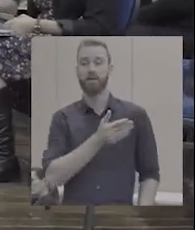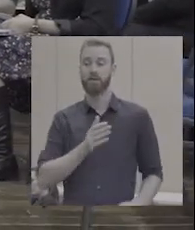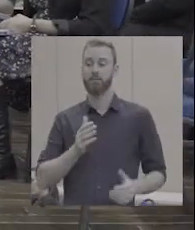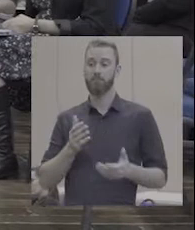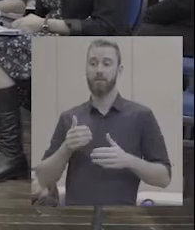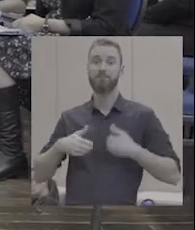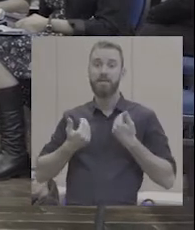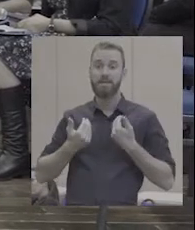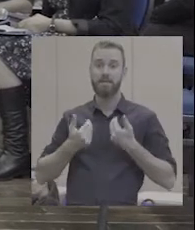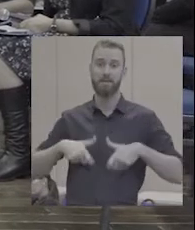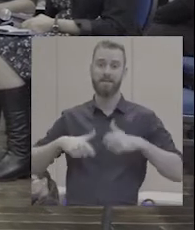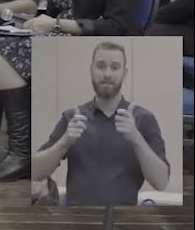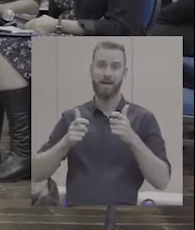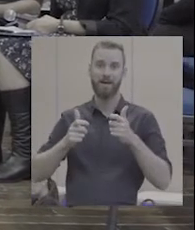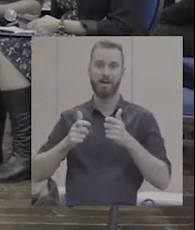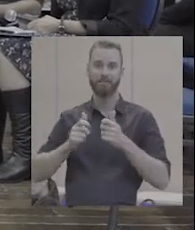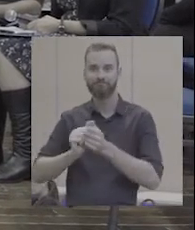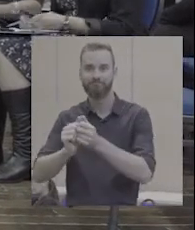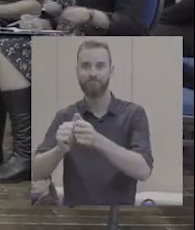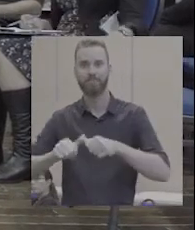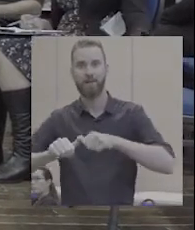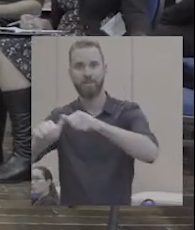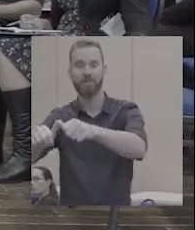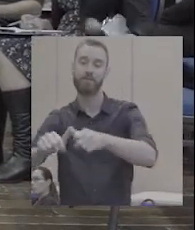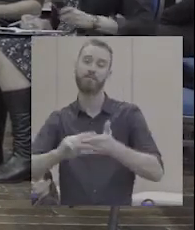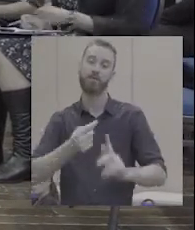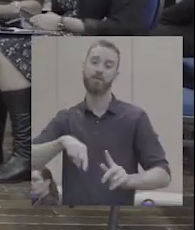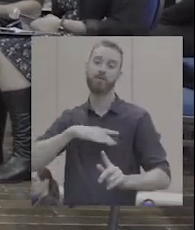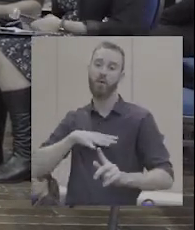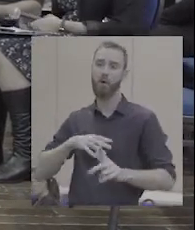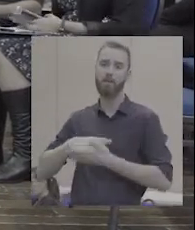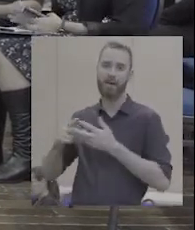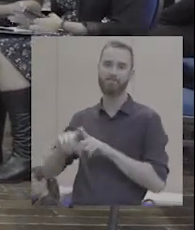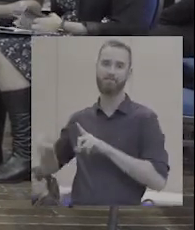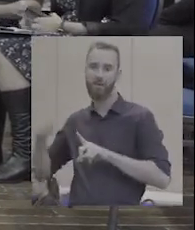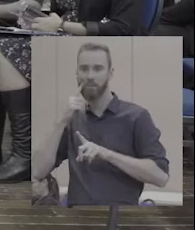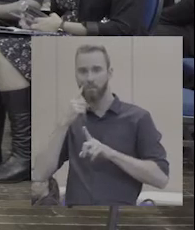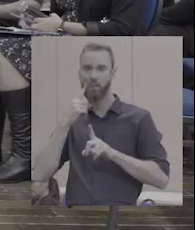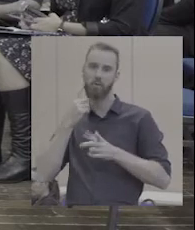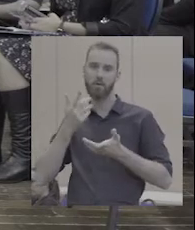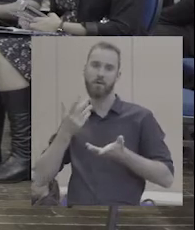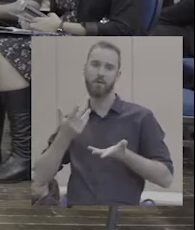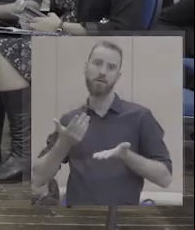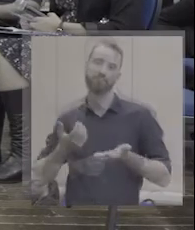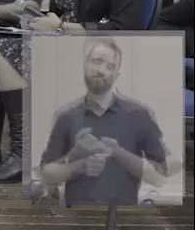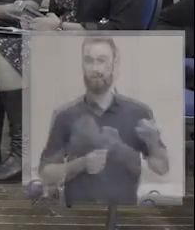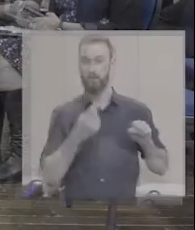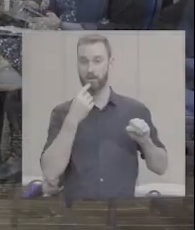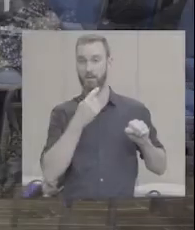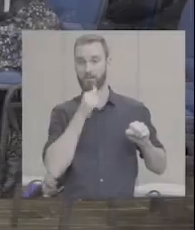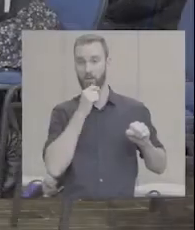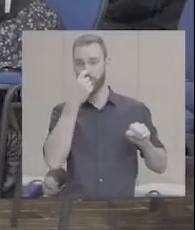vie du bâtiment, c'est la raison pour laquelle on a une variété de programmes pour venir essayer de pallier à un ensemble sur toute la vie des